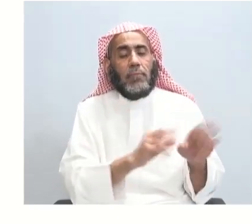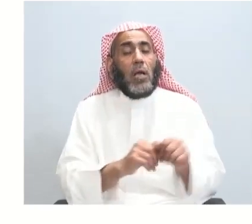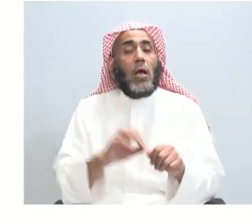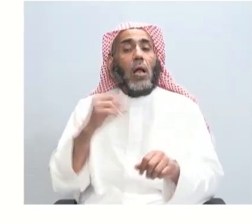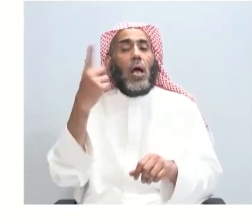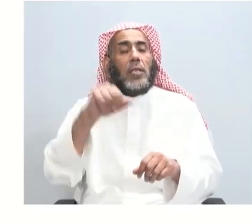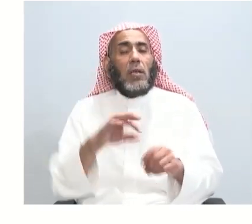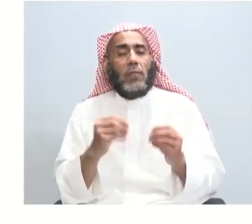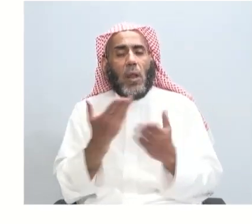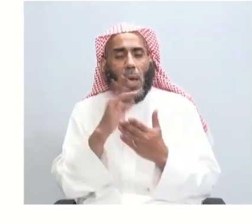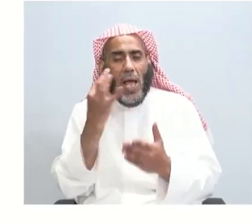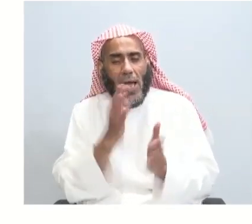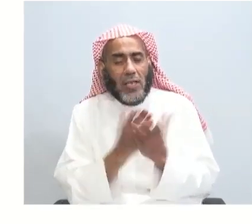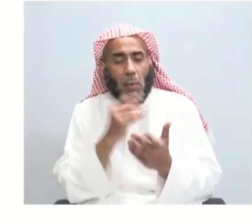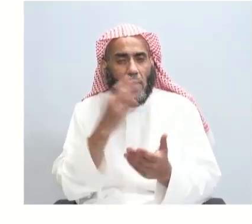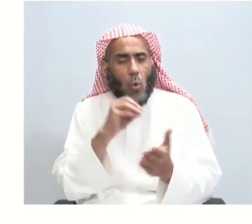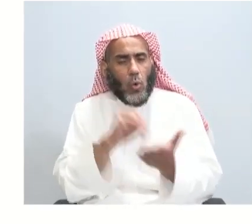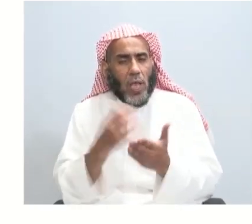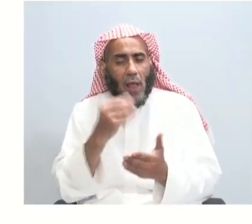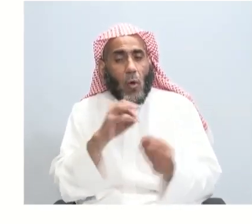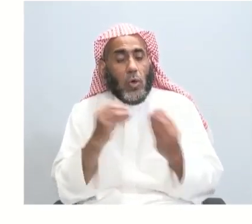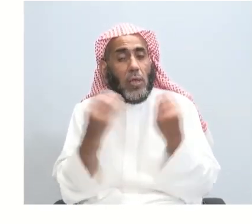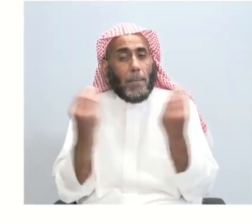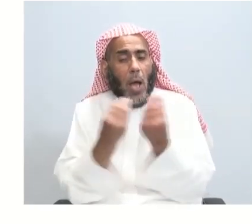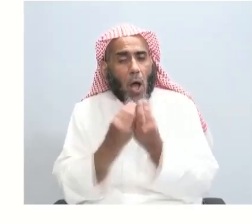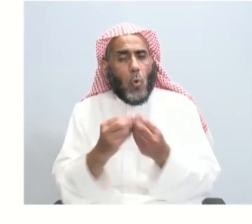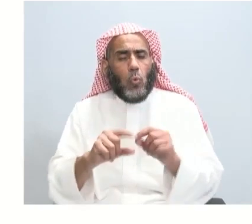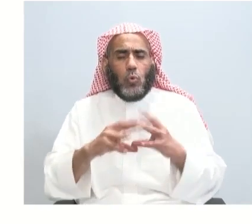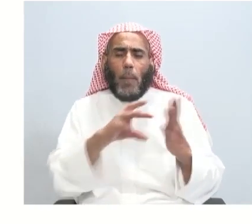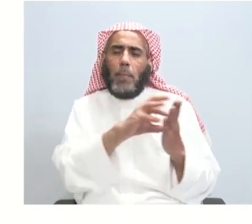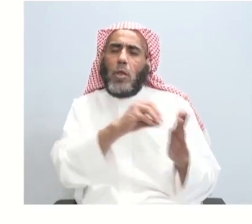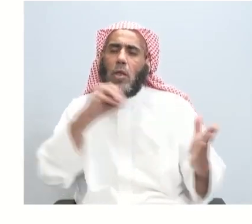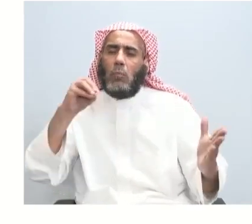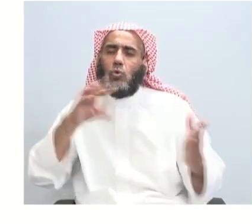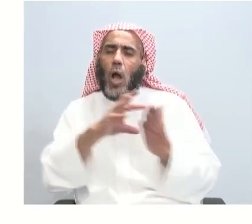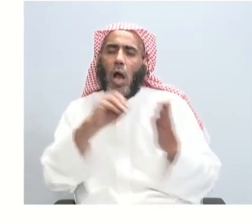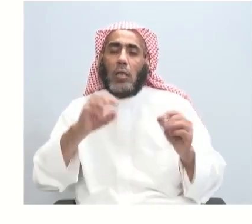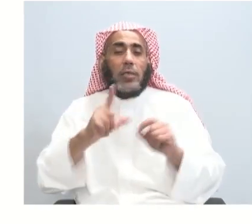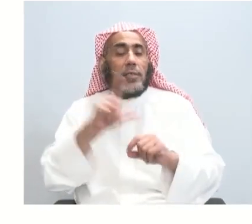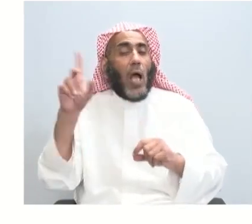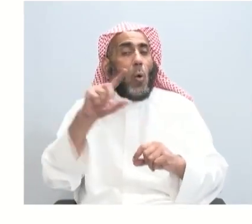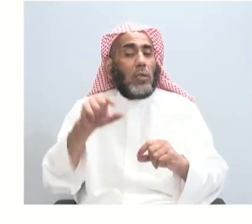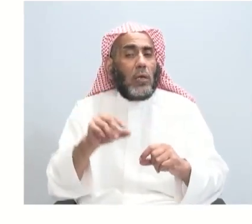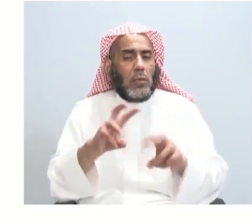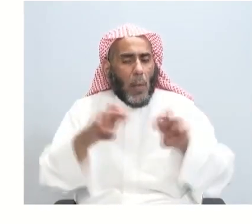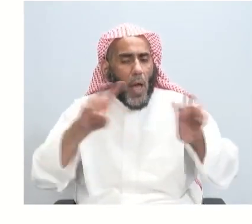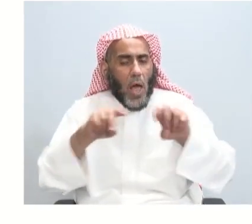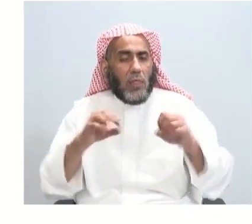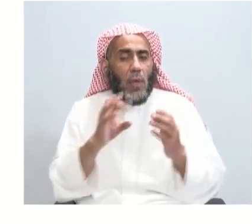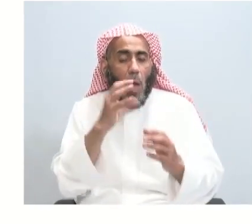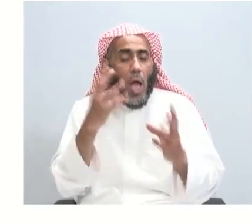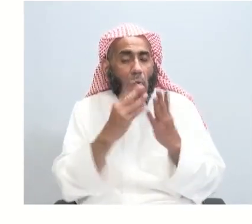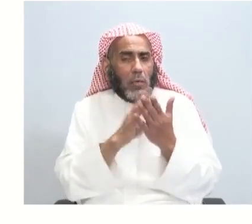الحادي عشر في معاجم الألفاظ إذا وجدنا اللفظ وجدنا معه جميع مشتقاته. صحيح أم خاطئ؟ إن أردت أن تبحث في معاجم